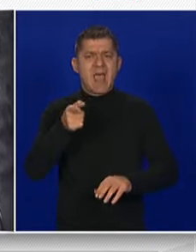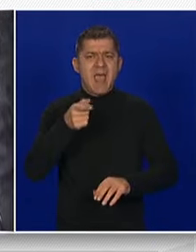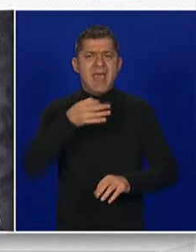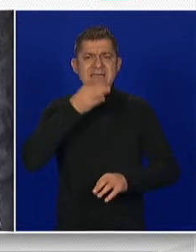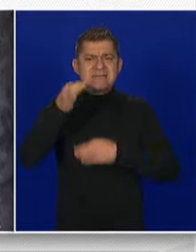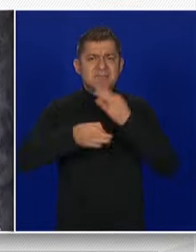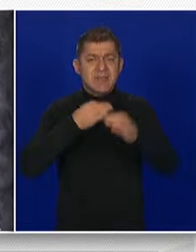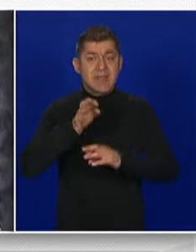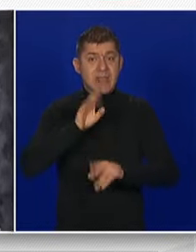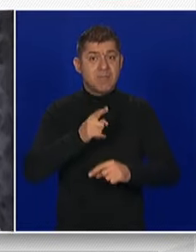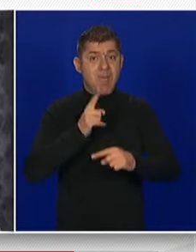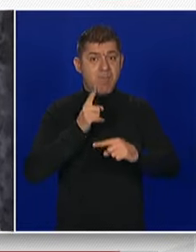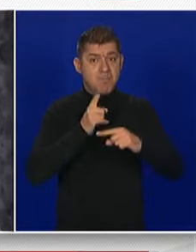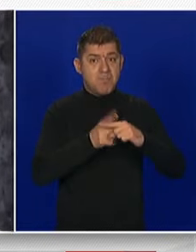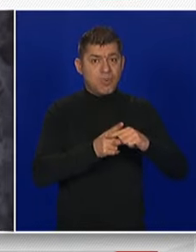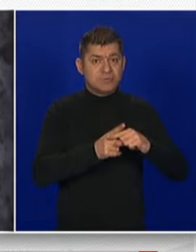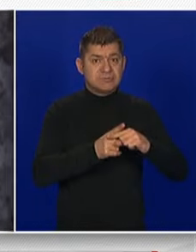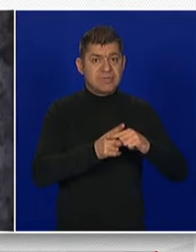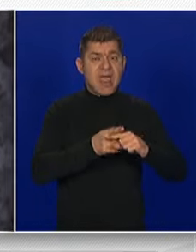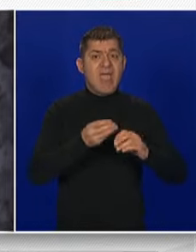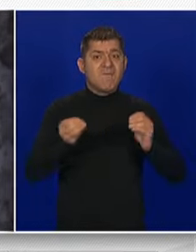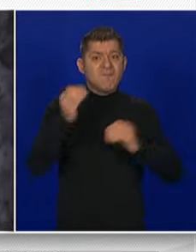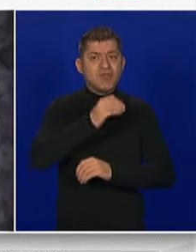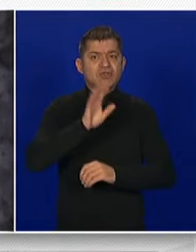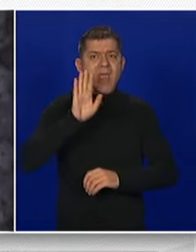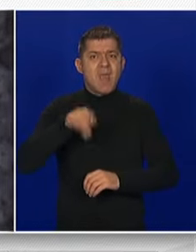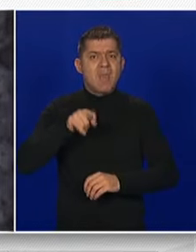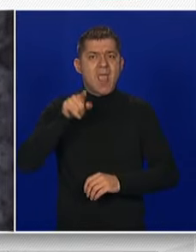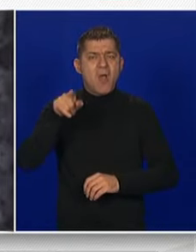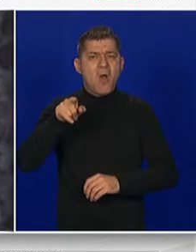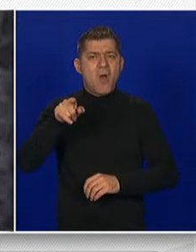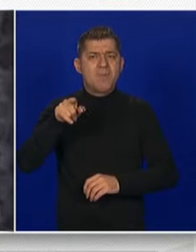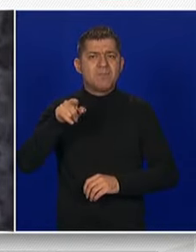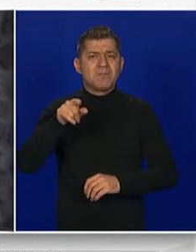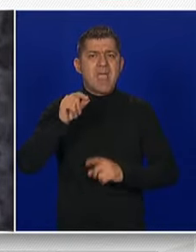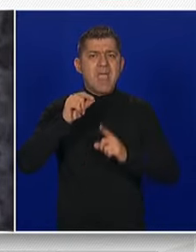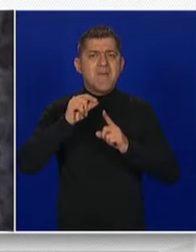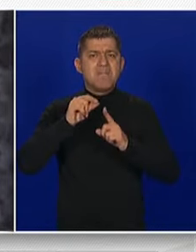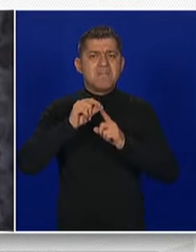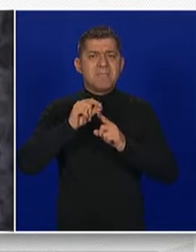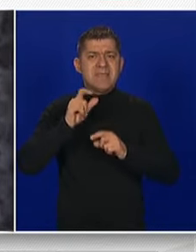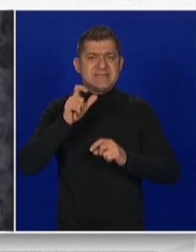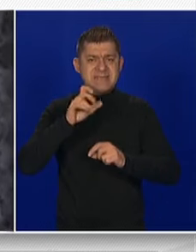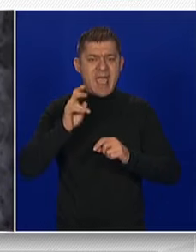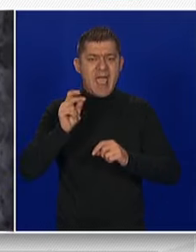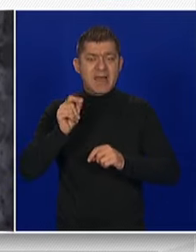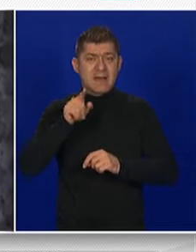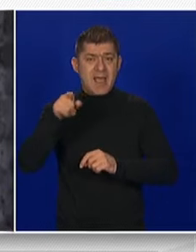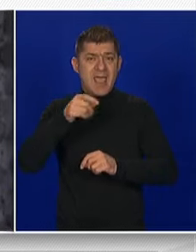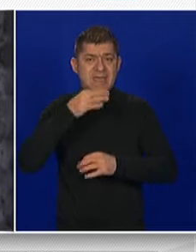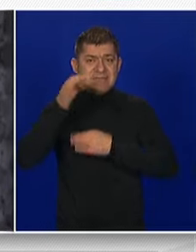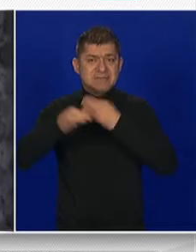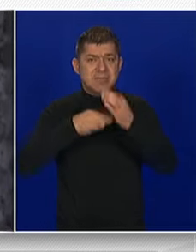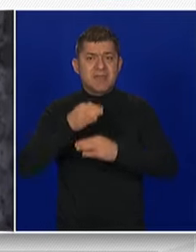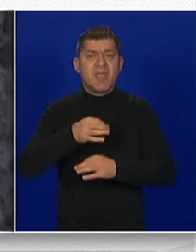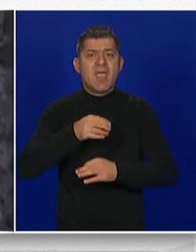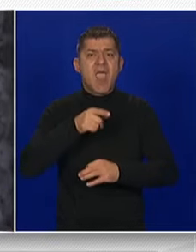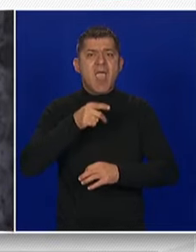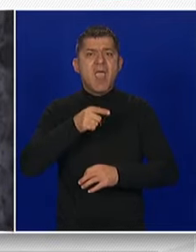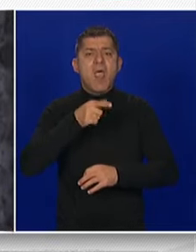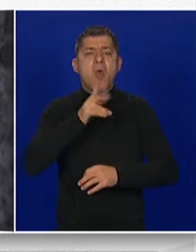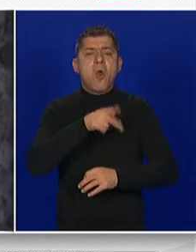broj pozitivnih antigenskih nego PCR testova. Koliki je broj dnevno, barem otprilike, pozitivnih antigenskih testova